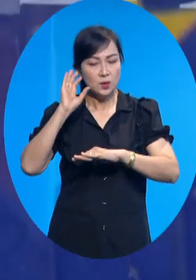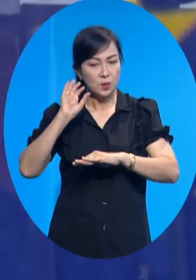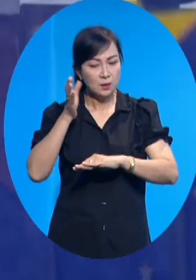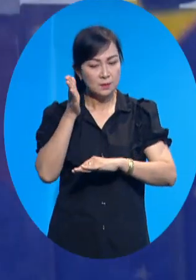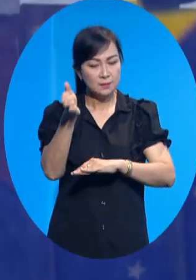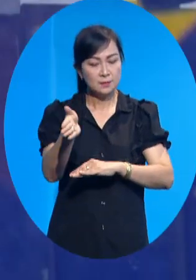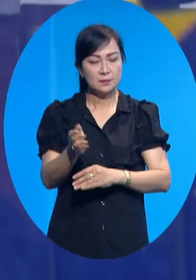tương lai